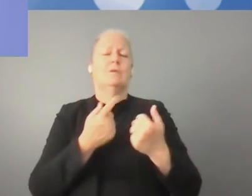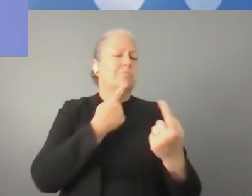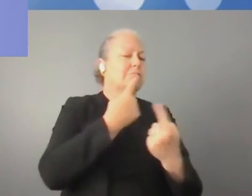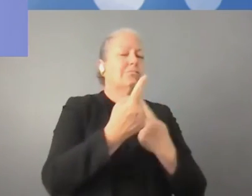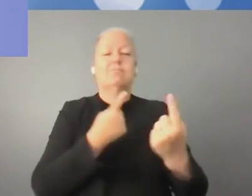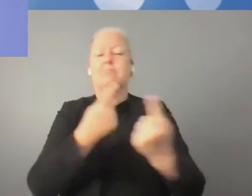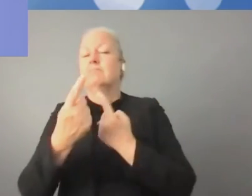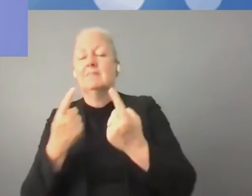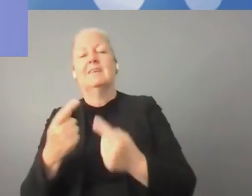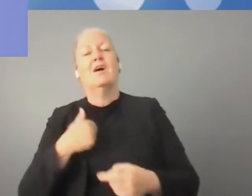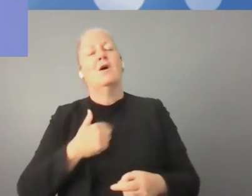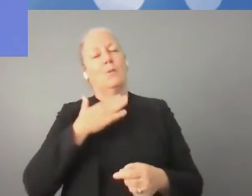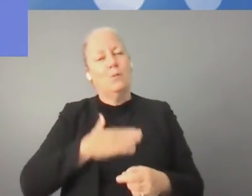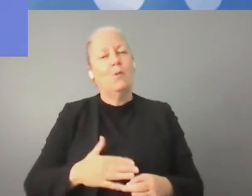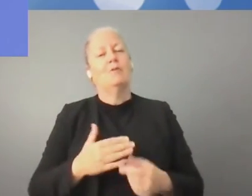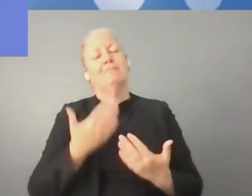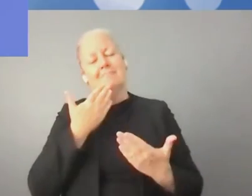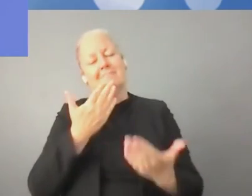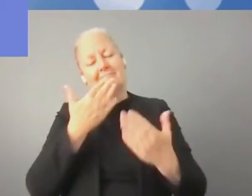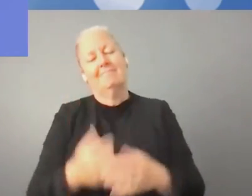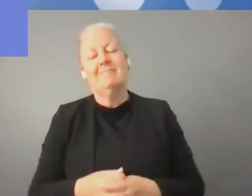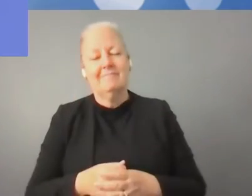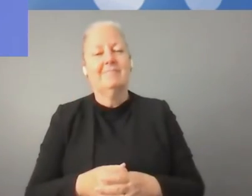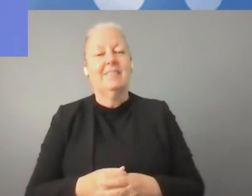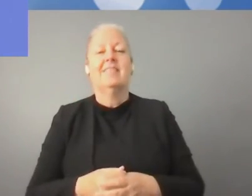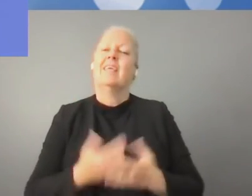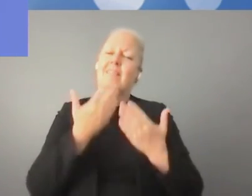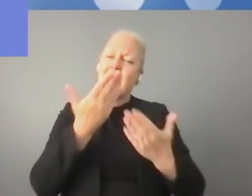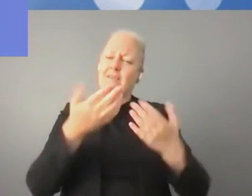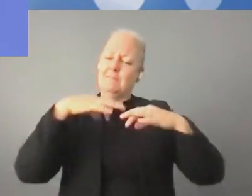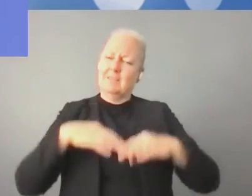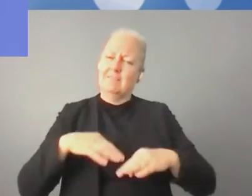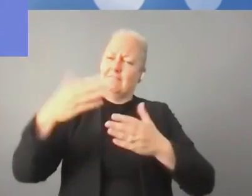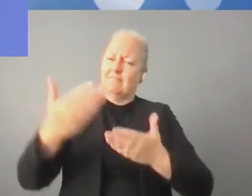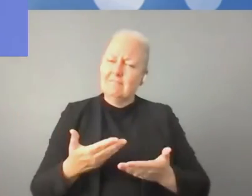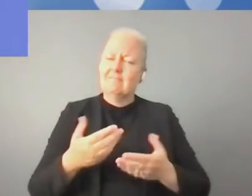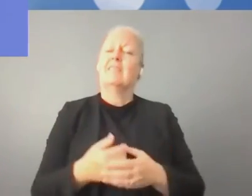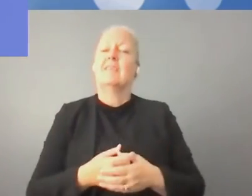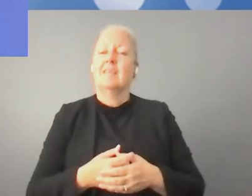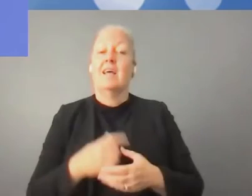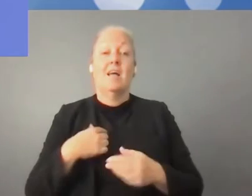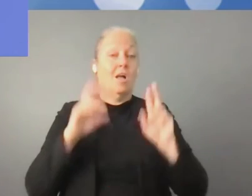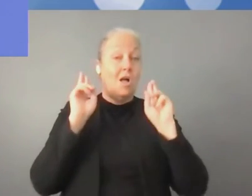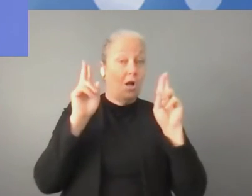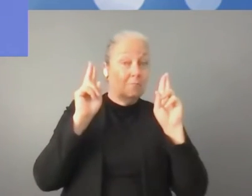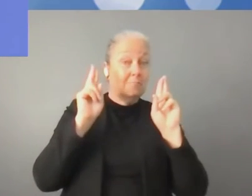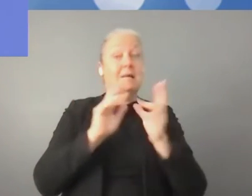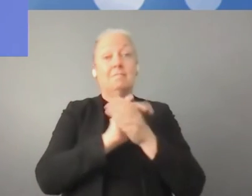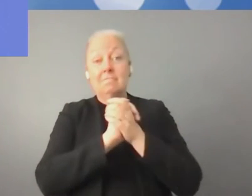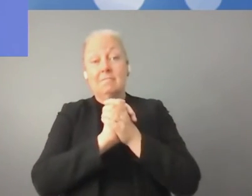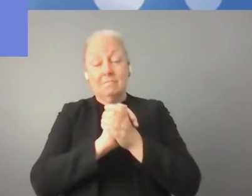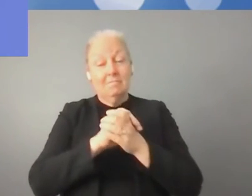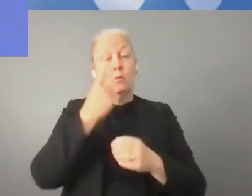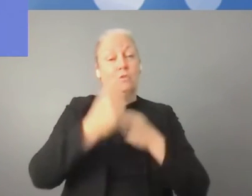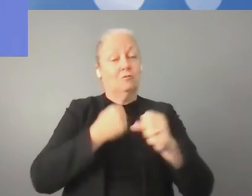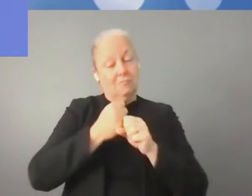саммита ООН, то с удовольствием я с радостью приглашаю всех приехать в Эфиопию. Благодарю вас за это